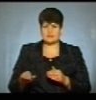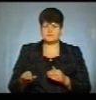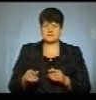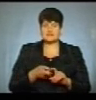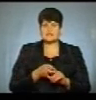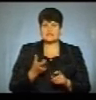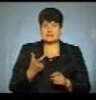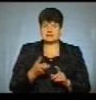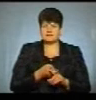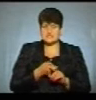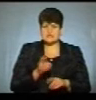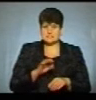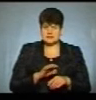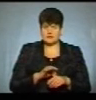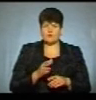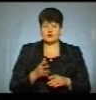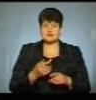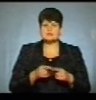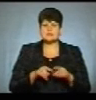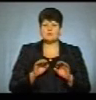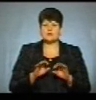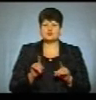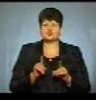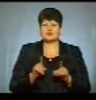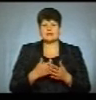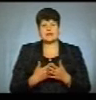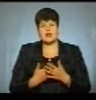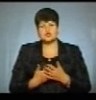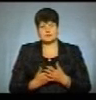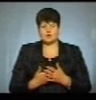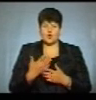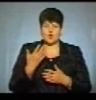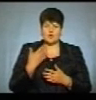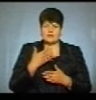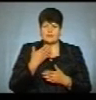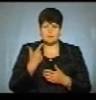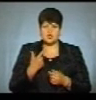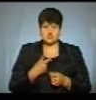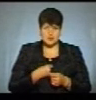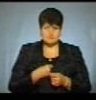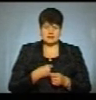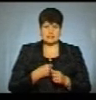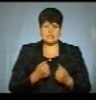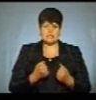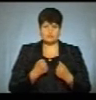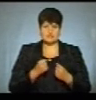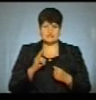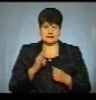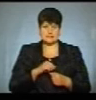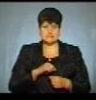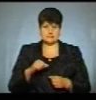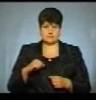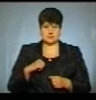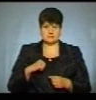інфекційних захворювань, зокрема від дифтерії, таке пояснення, що начебто, коли немає щеплень, то імунітет дитини